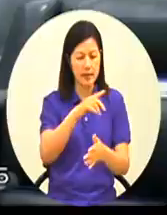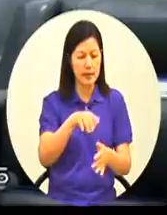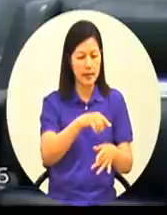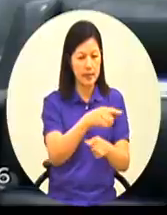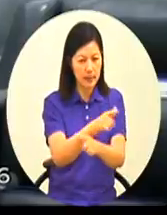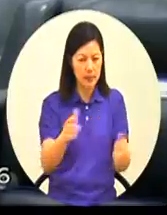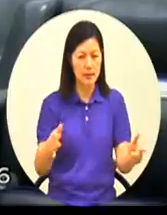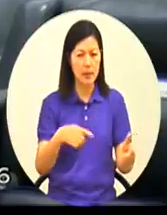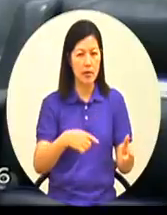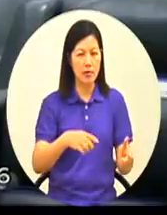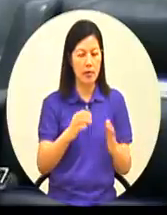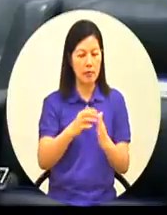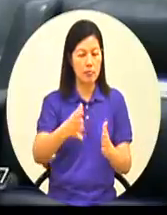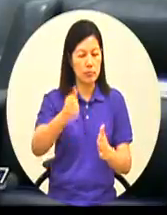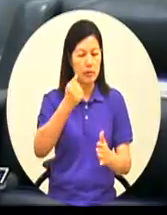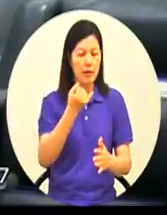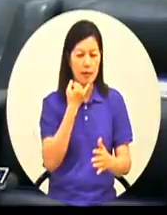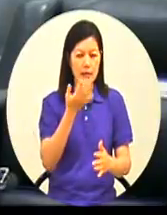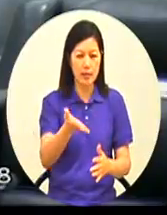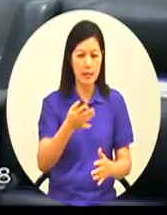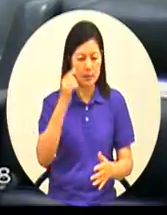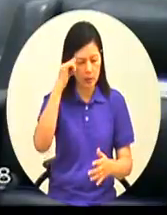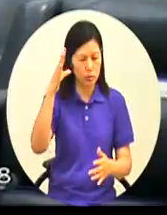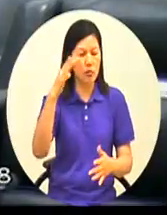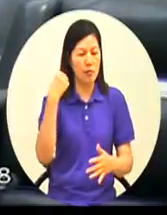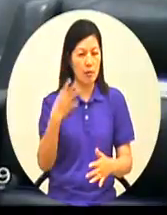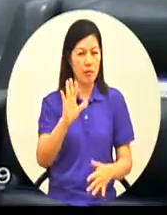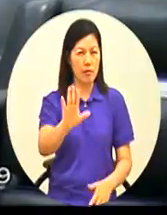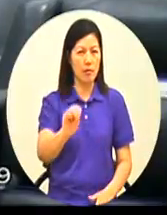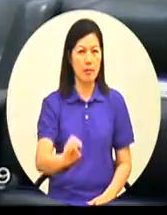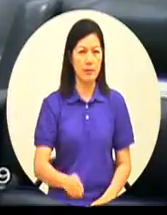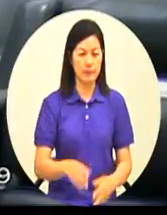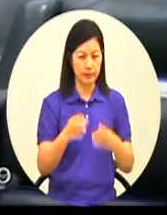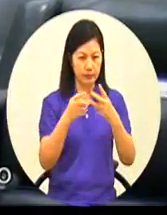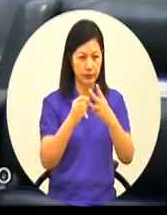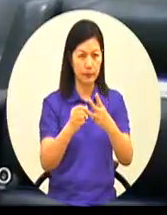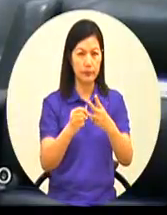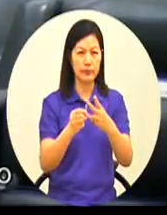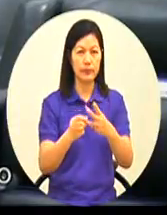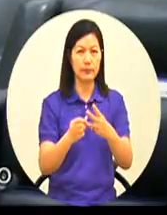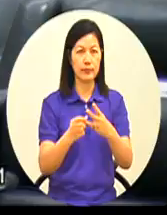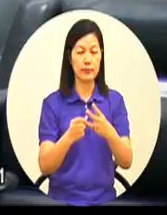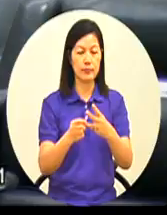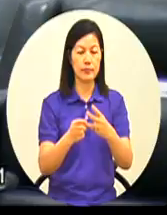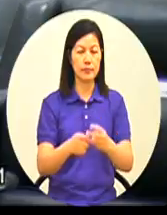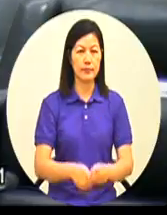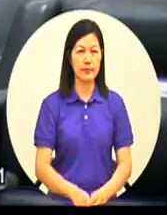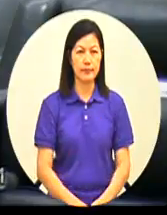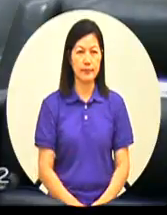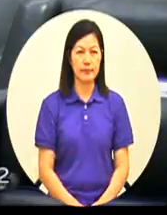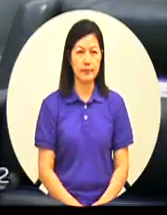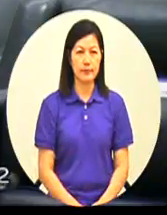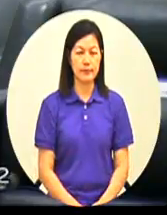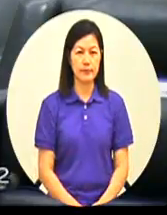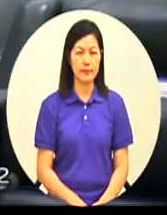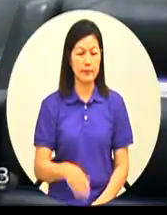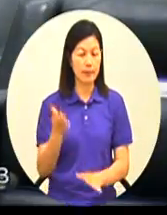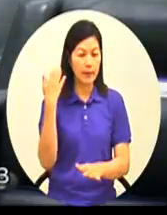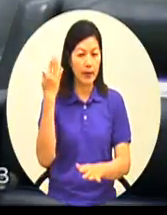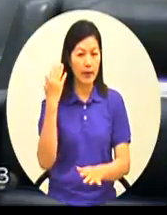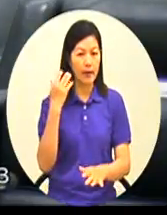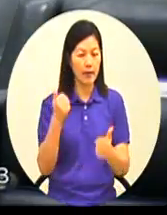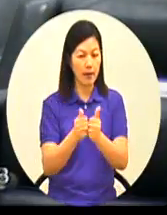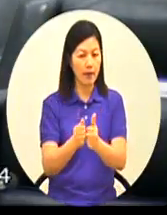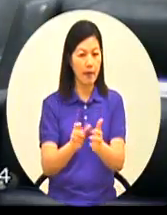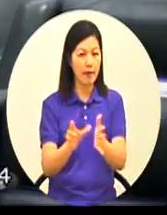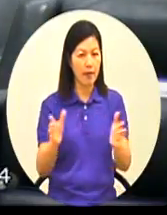我们局长是不是有什么更创新的作为？那第三呢？我想啊，我们过去几个会期